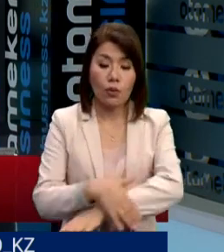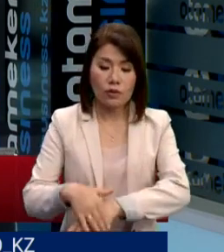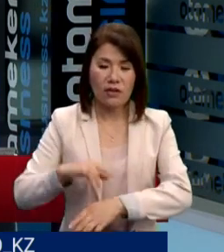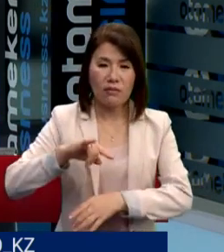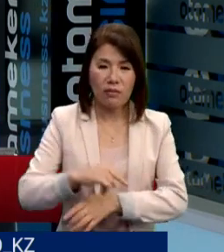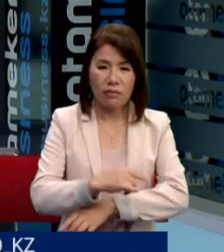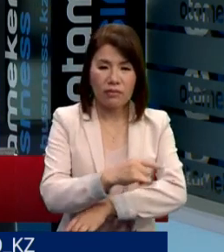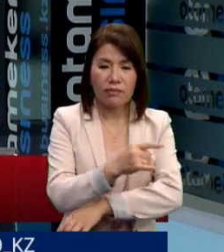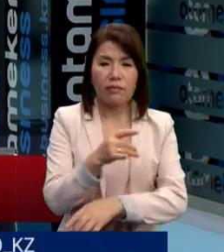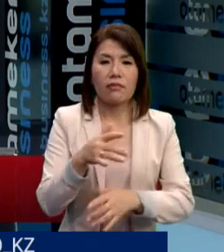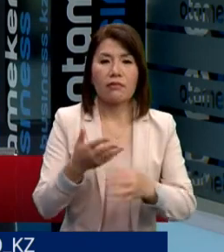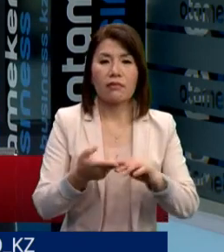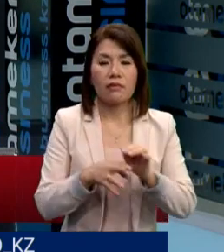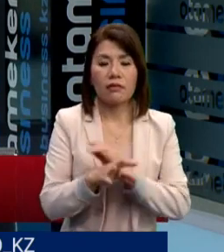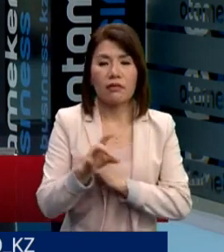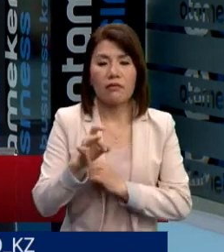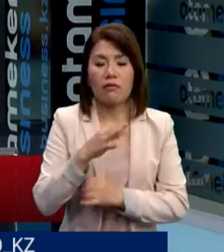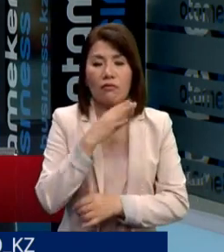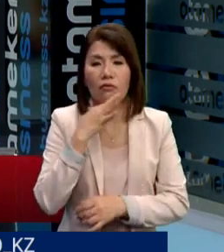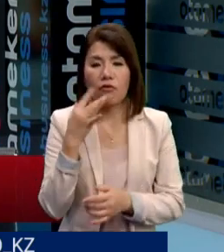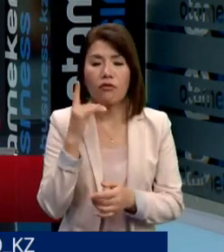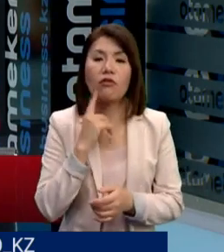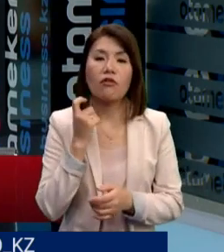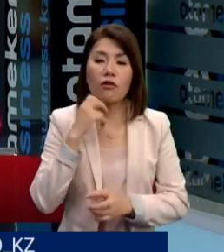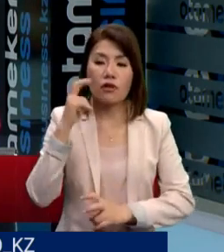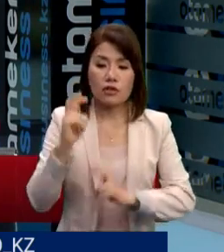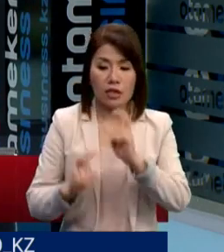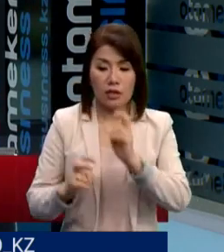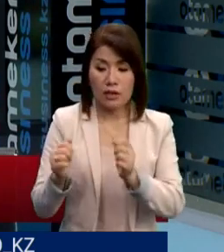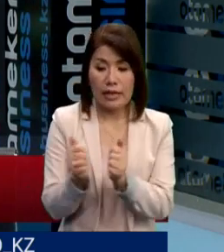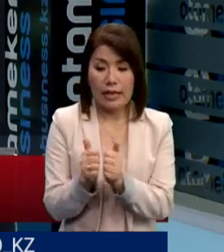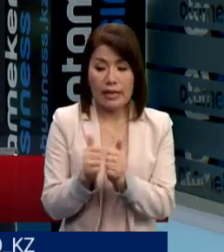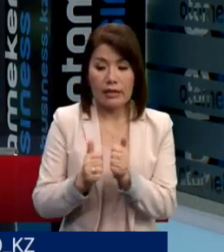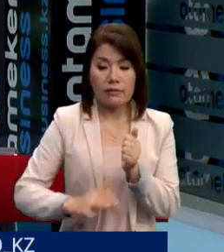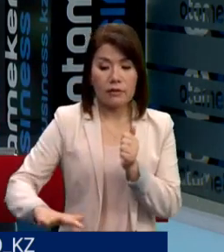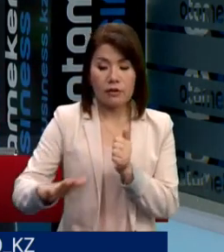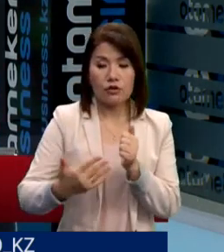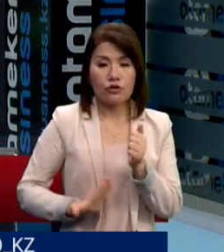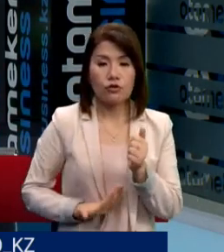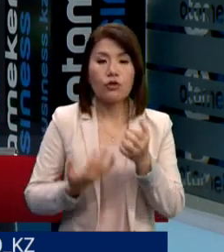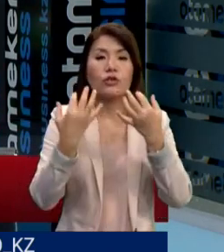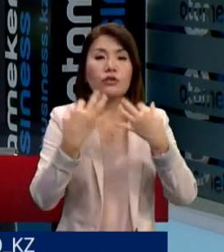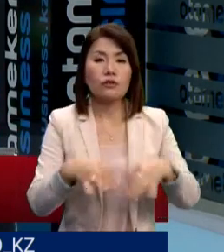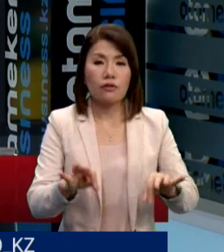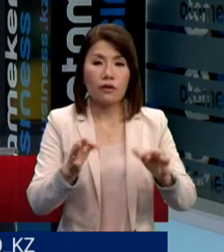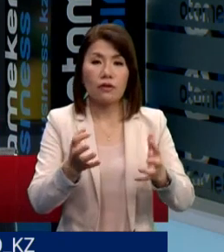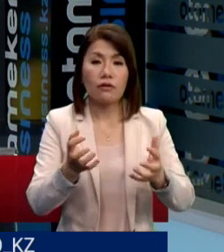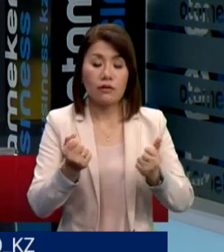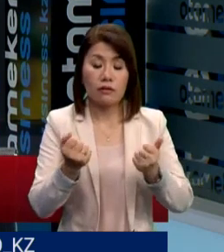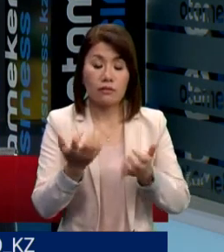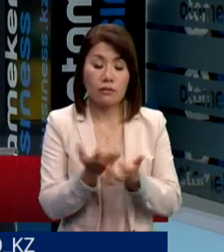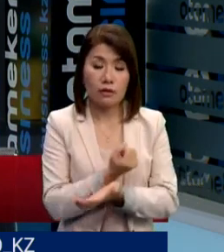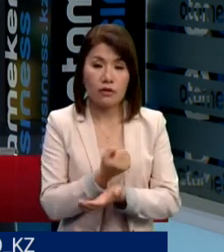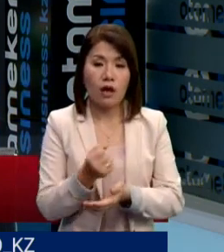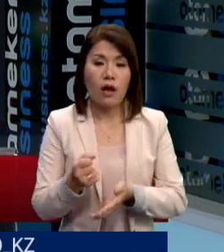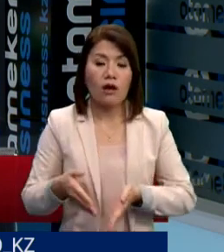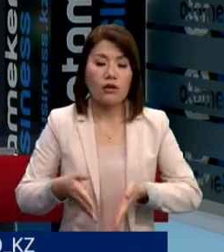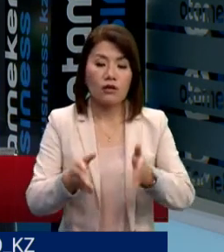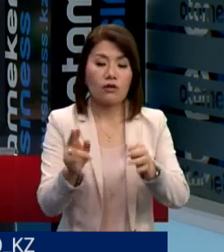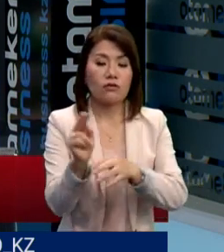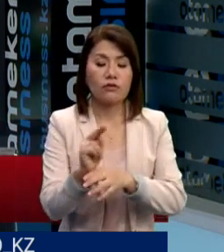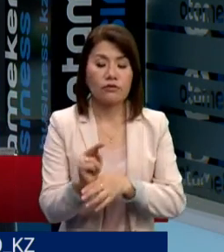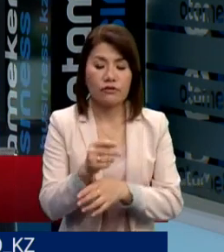ойдым-ойдым шыққан. Мәселен, қант зауыты маңында тұратын тұрғындар тәуелсіздік алғалы жолымыз бір жөнделмей қойды дейді.